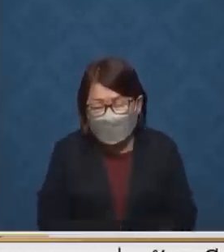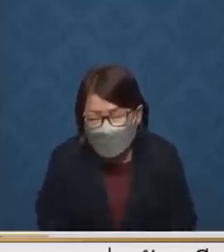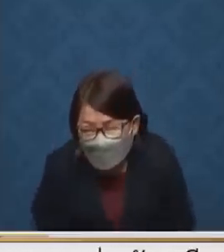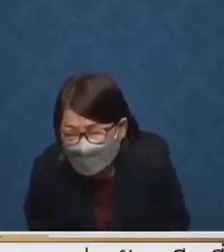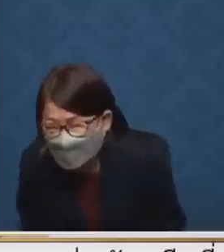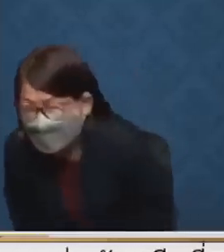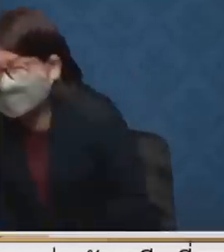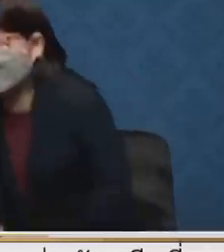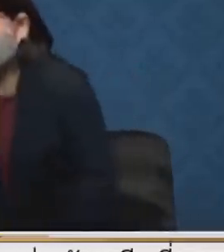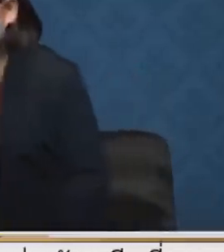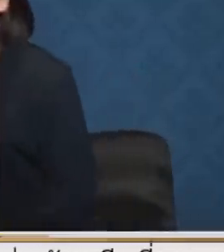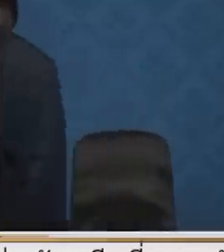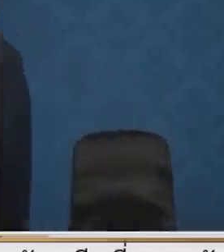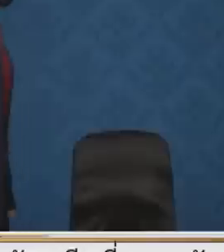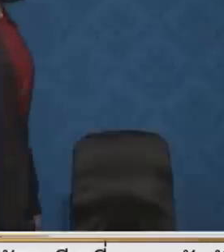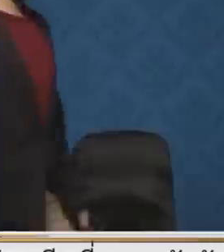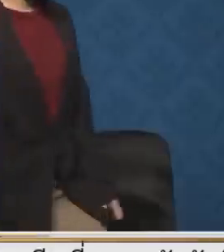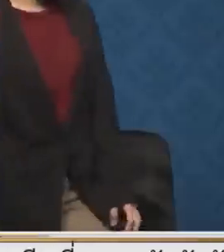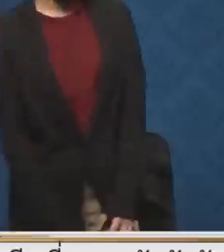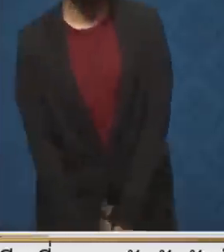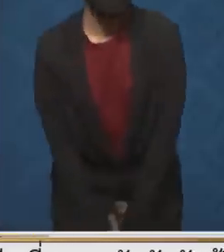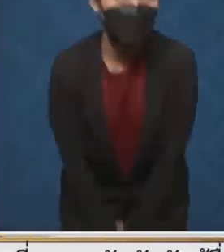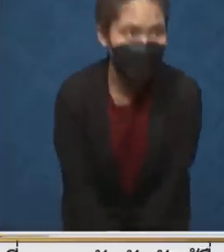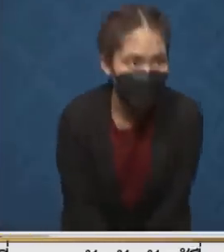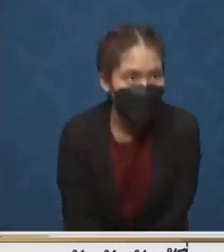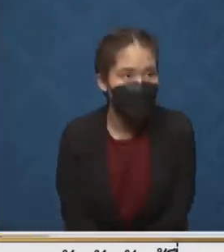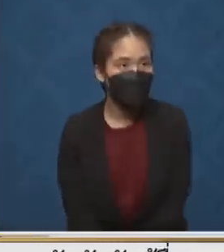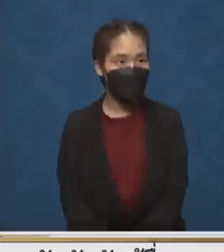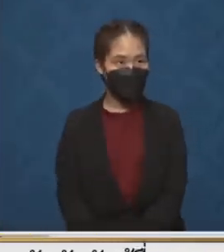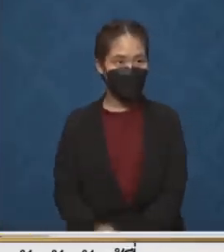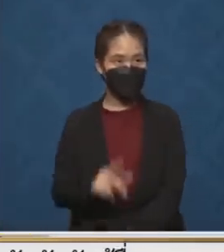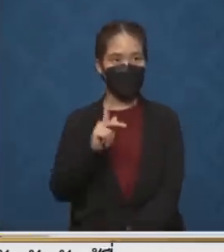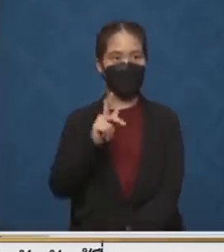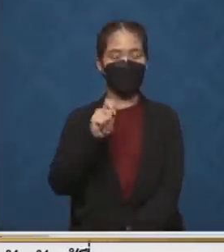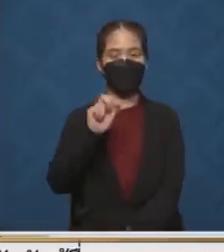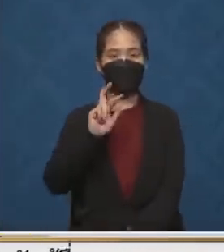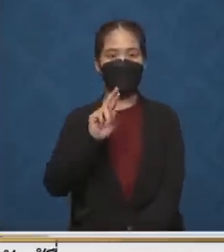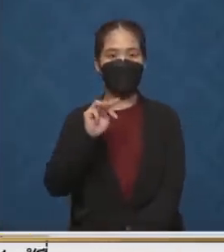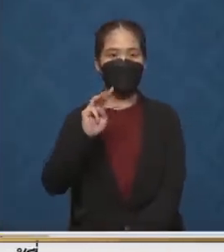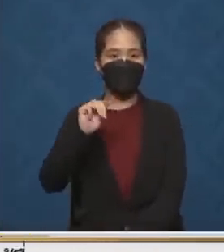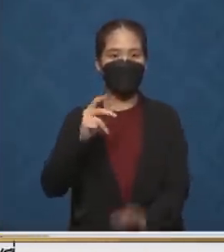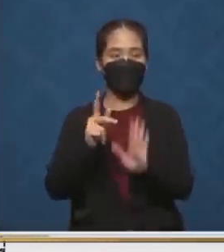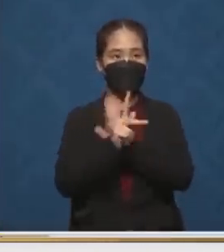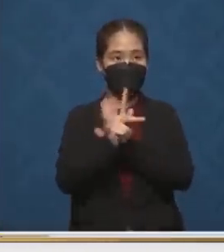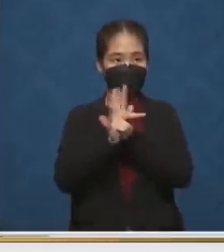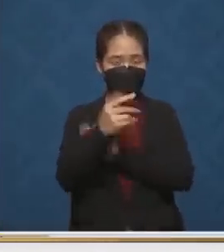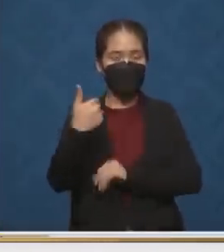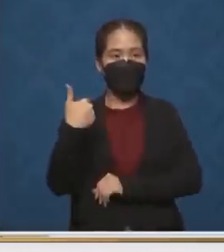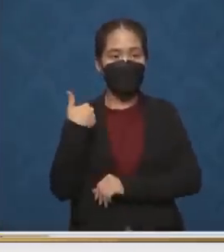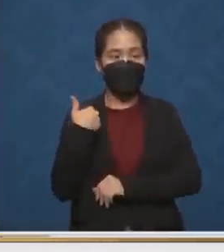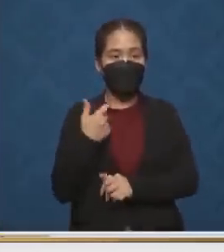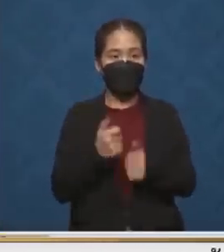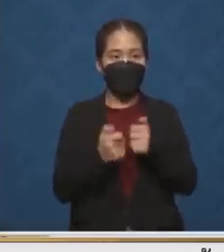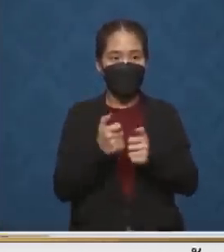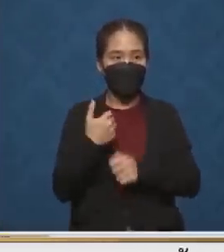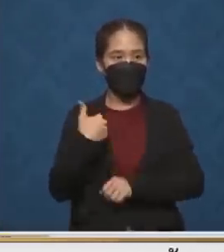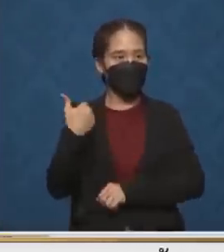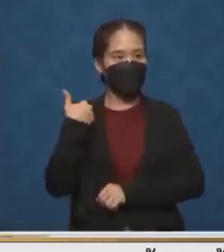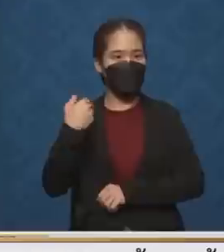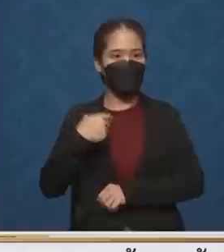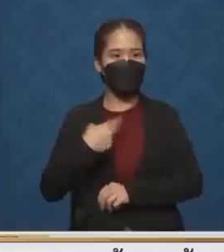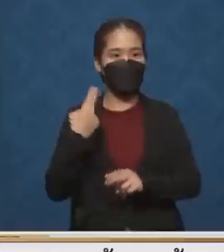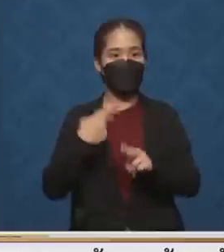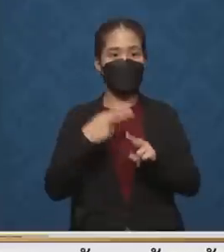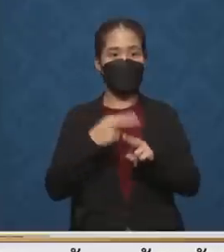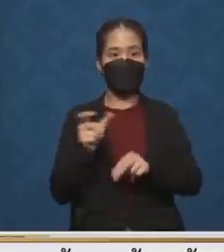กอรมนอัหวดการระสินไป ในวันนี้ ทั้หมด 190 คอมมน์ ลงน้ำคนเดิมพน Gerry.